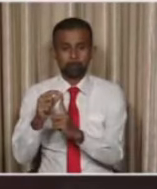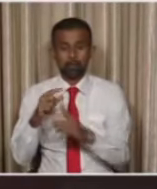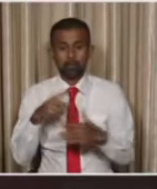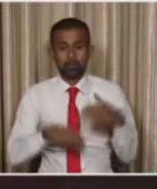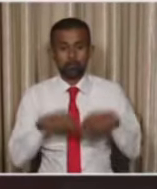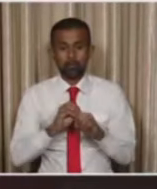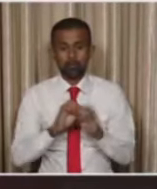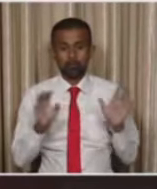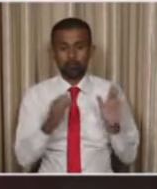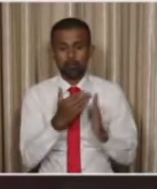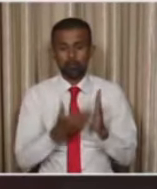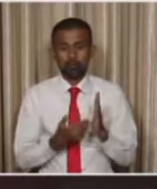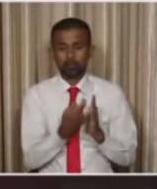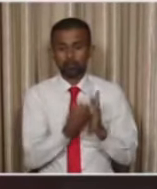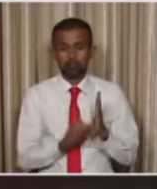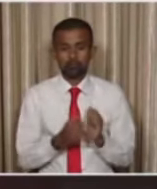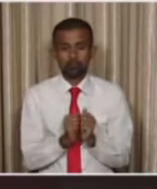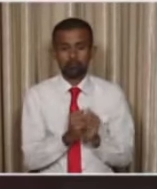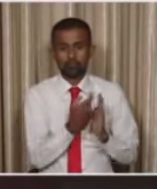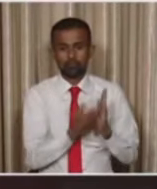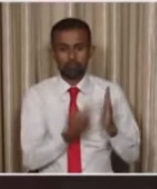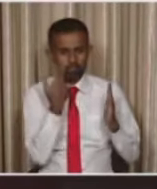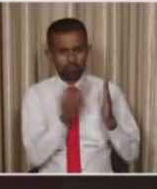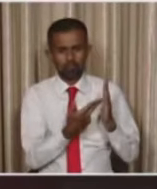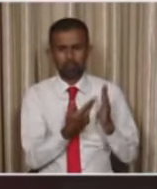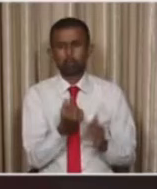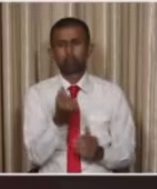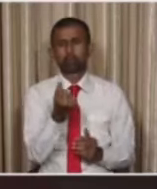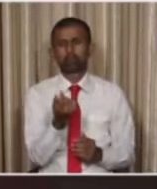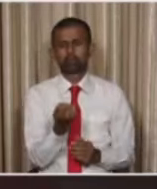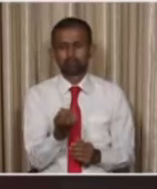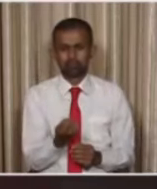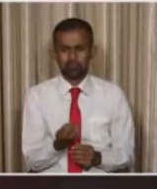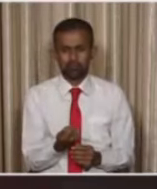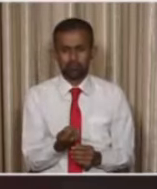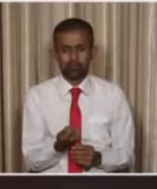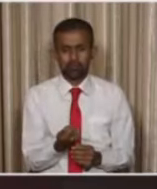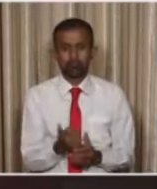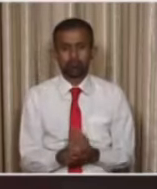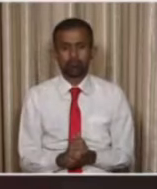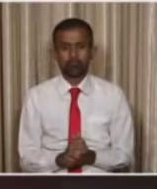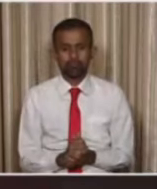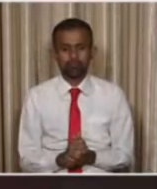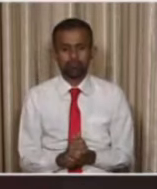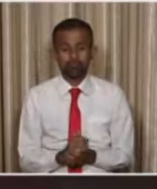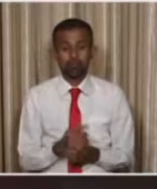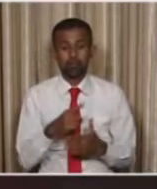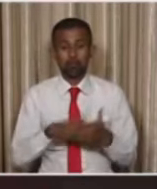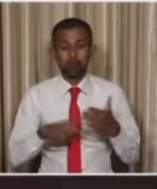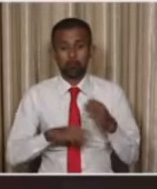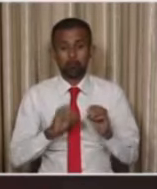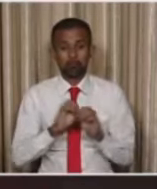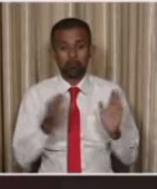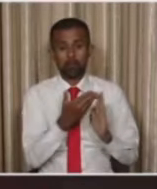මැතිවරණ ප්‍රකාශනය, ඔවුන්ගේ ප්‍රතිපත්ති ප්‍රකාශනය දැක්කම නම් මේවා සුළු සොච්චන් ගණන්. අපේ මූලාසනේ මන්තුමනි, ඔවුන්ගේ මැතිවරණ ප්‍රකාශනයේ